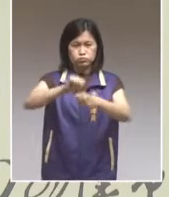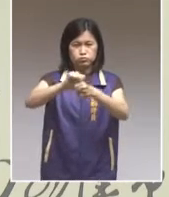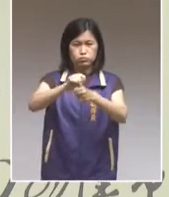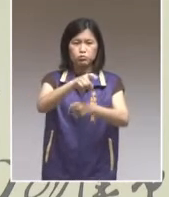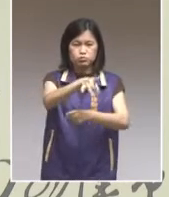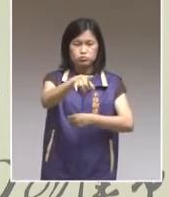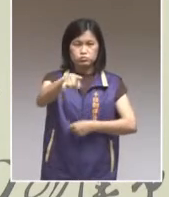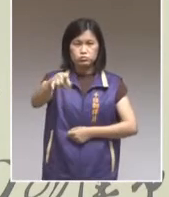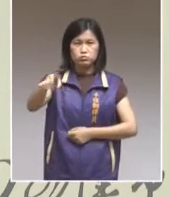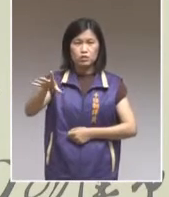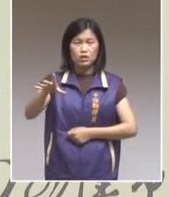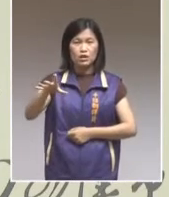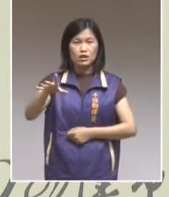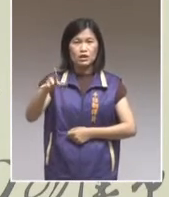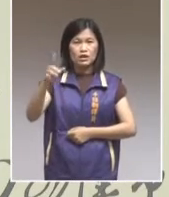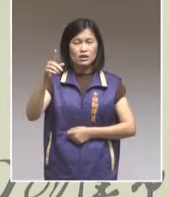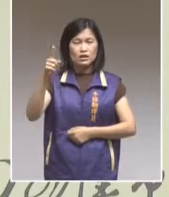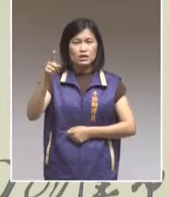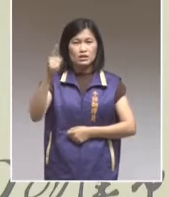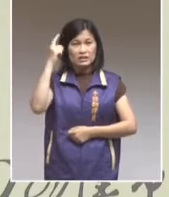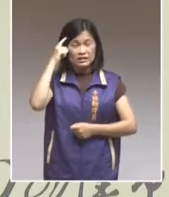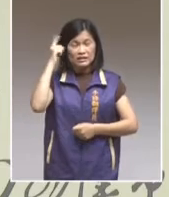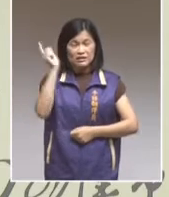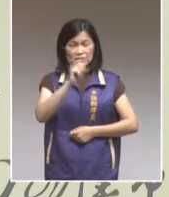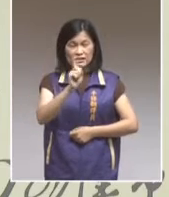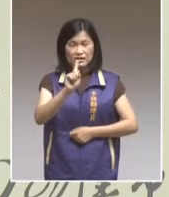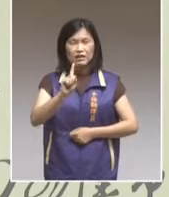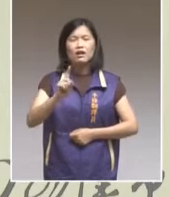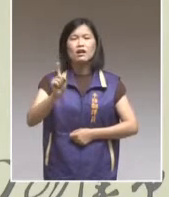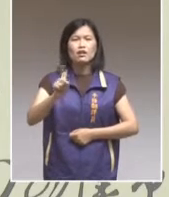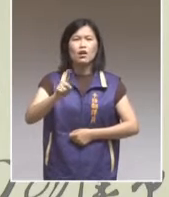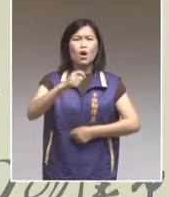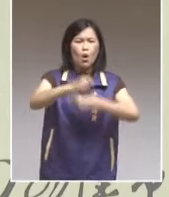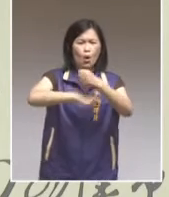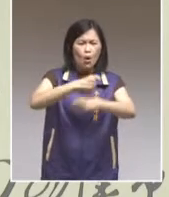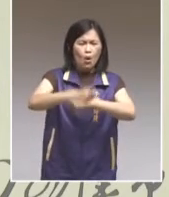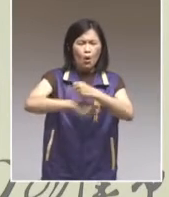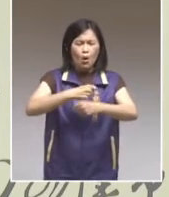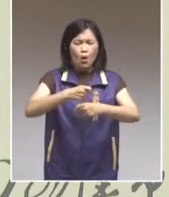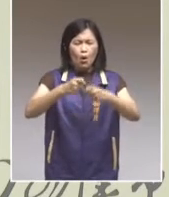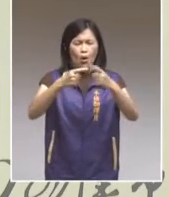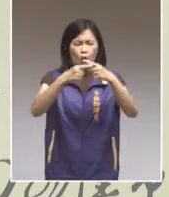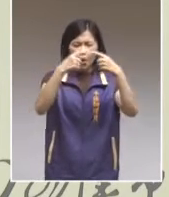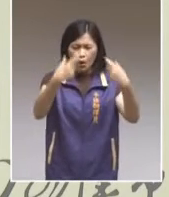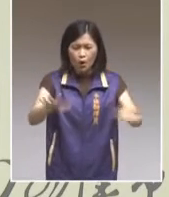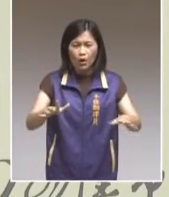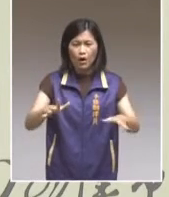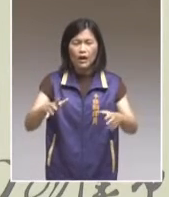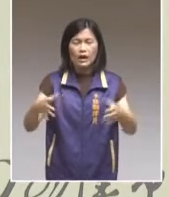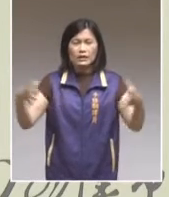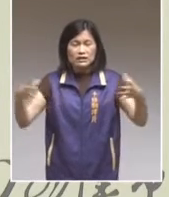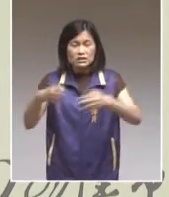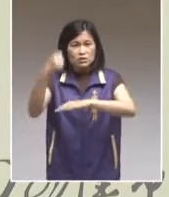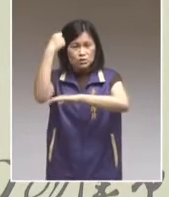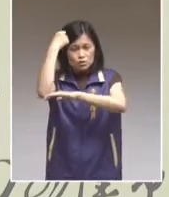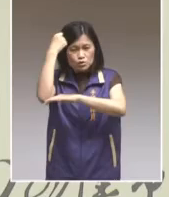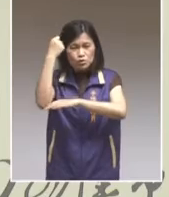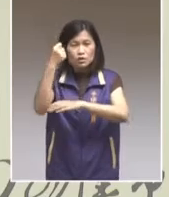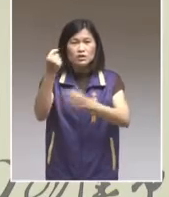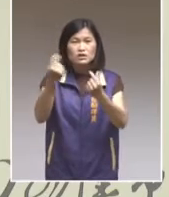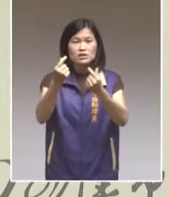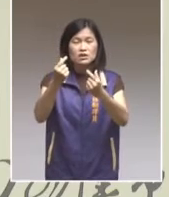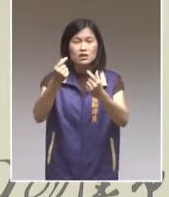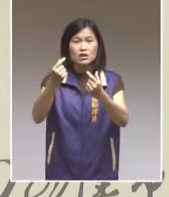那这些都是属于活动力强，而且有很多是属于同一个居住的环境，譬如说寝